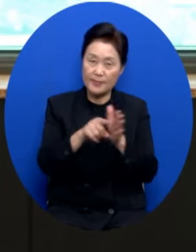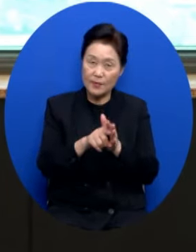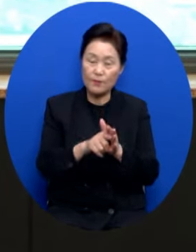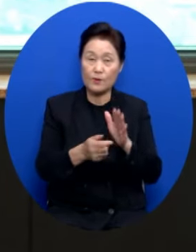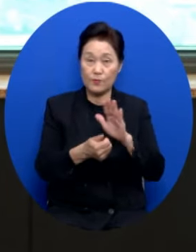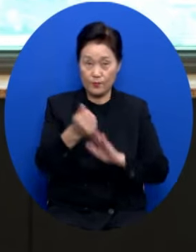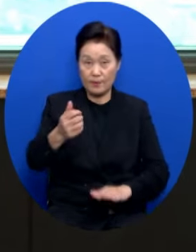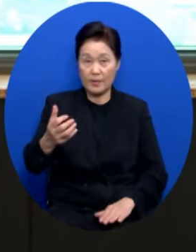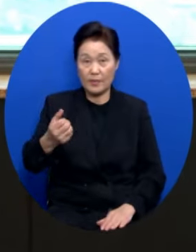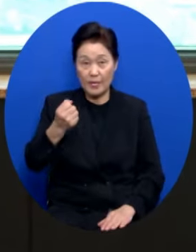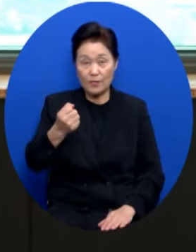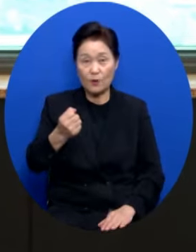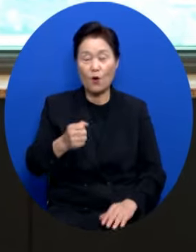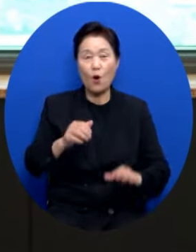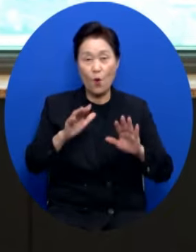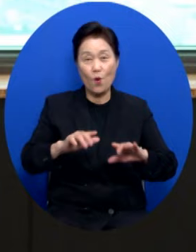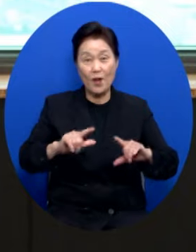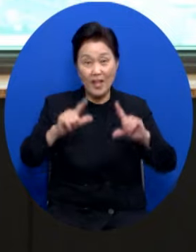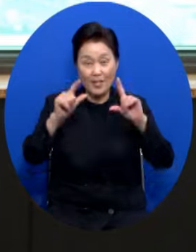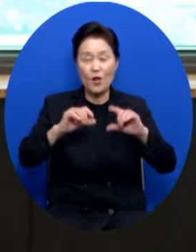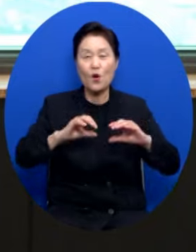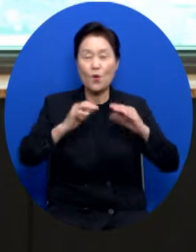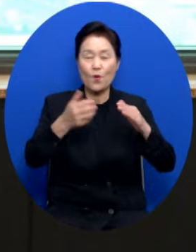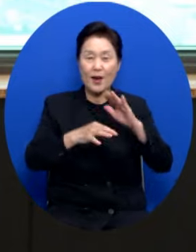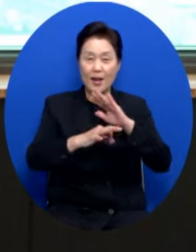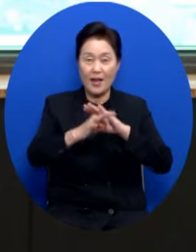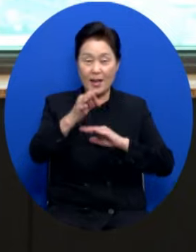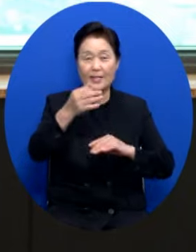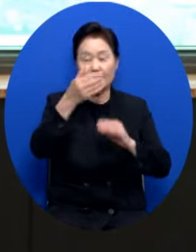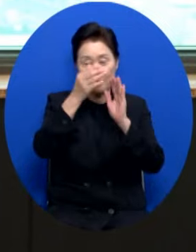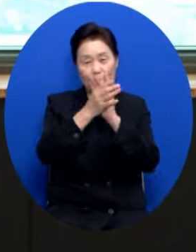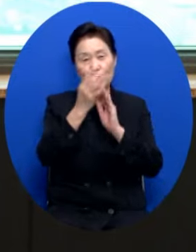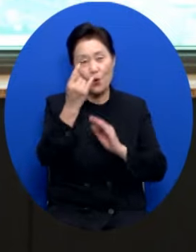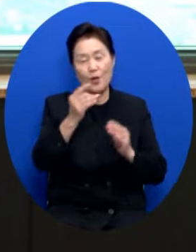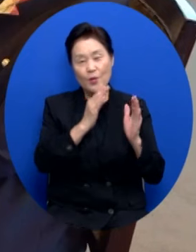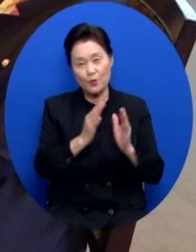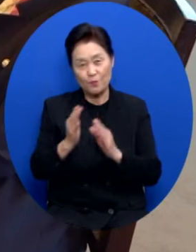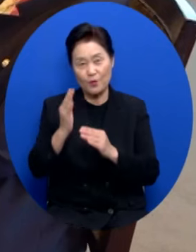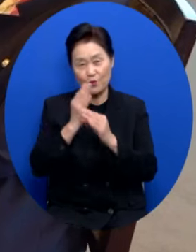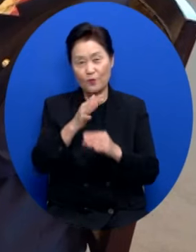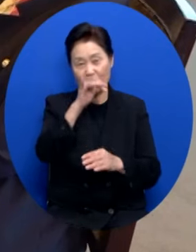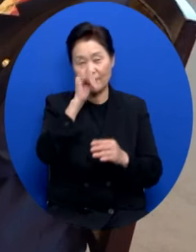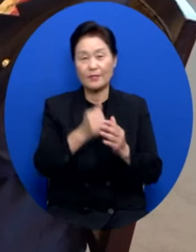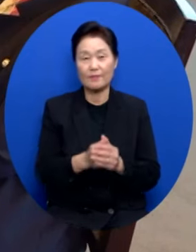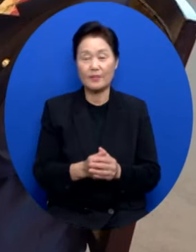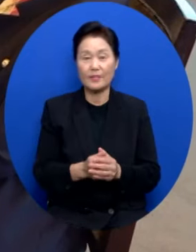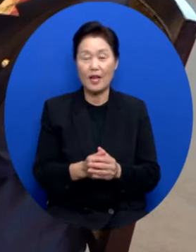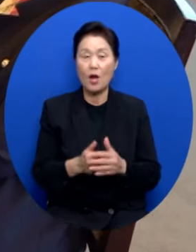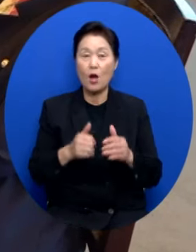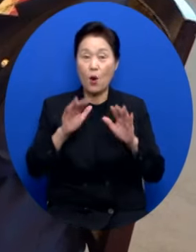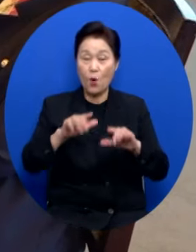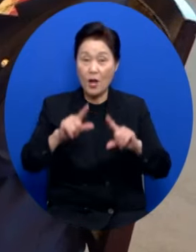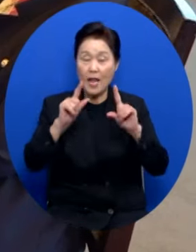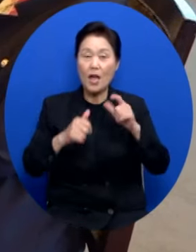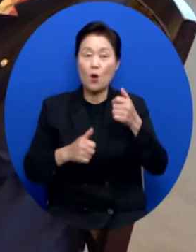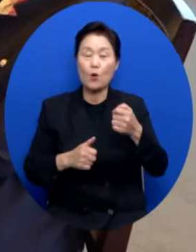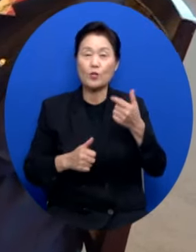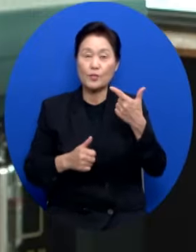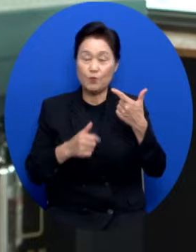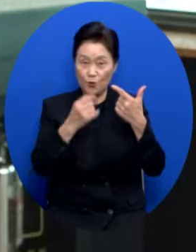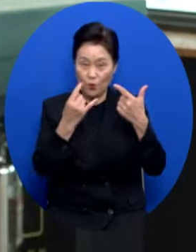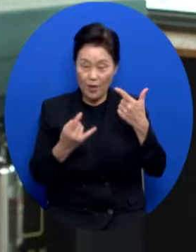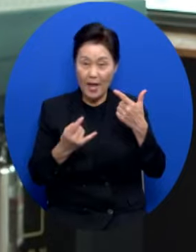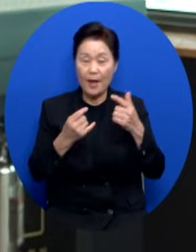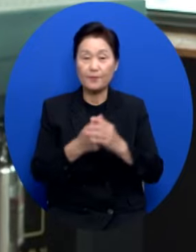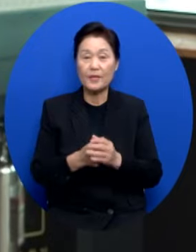소망을 가지고 금년에도 국가조찬기도회를 준비하고 있습니다. 올해 56회